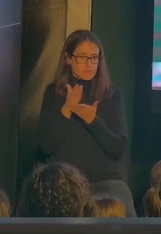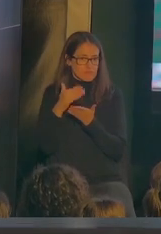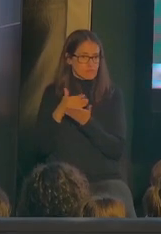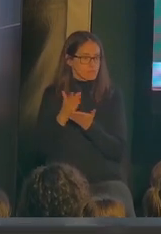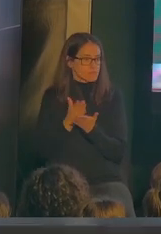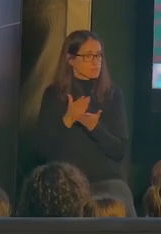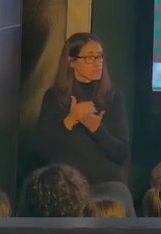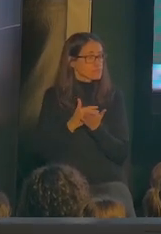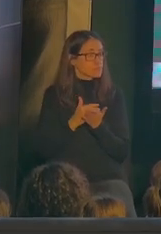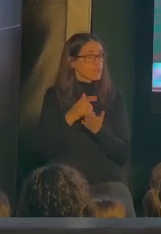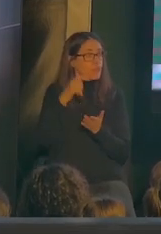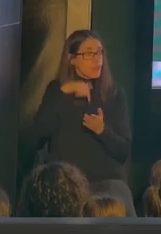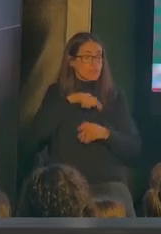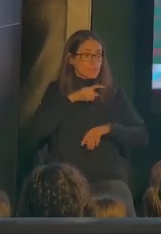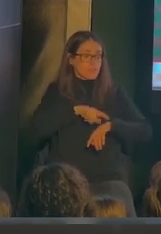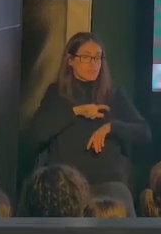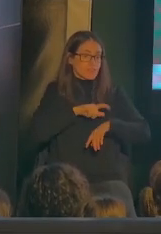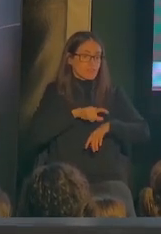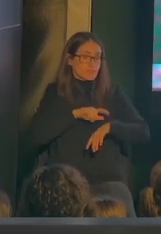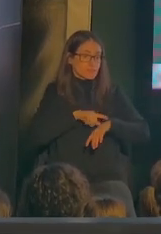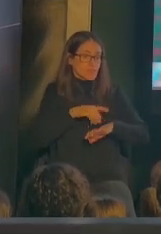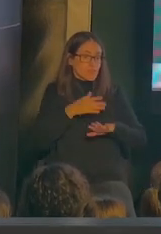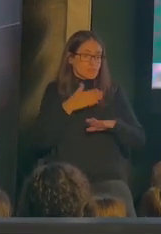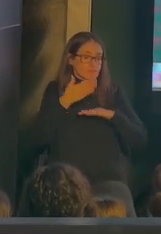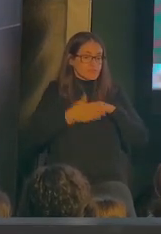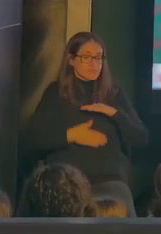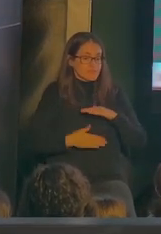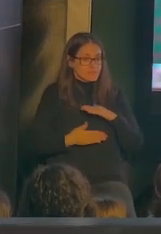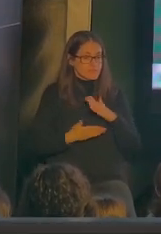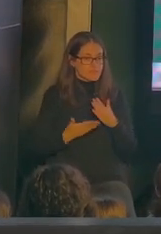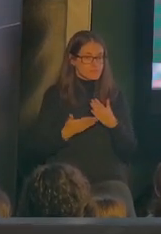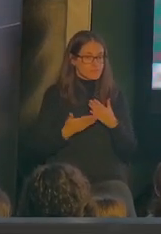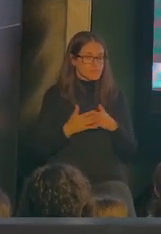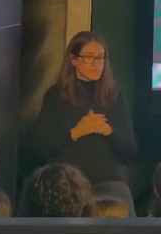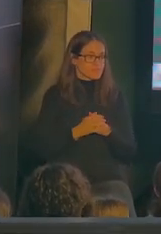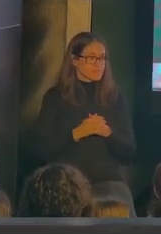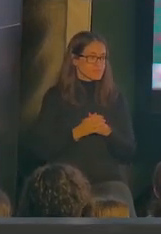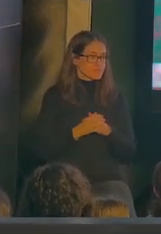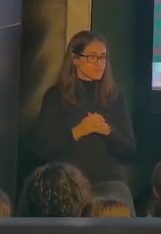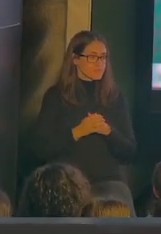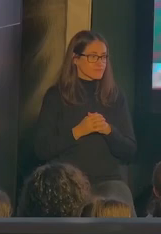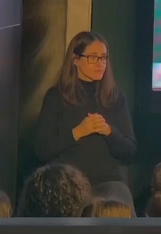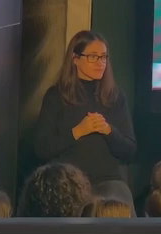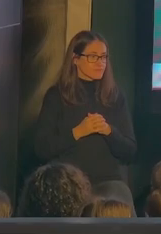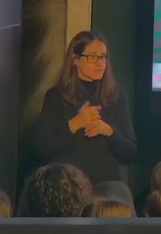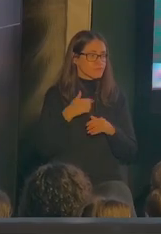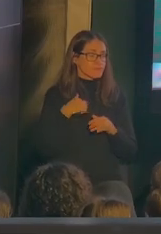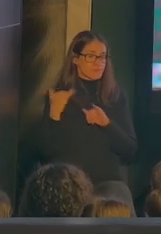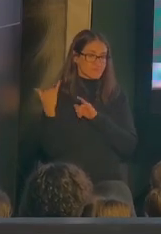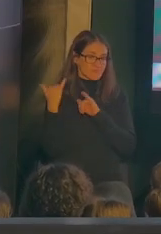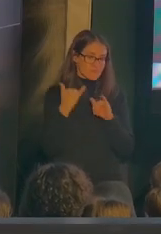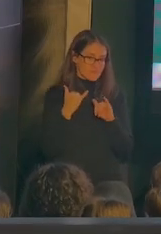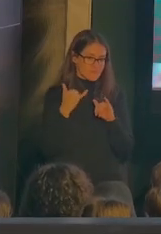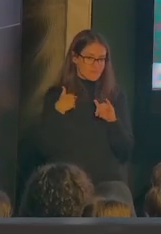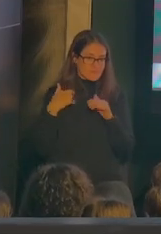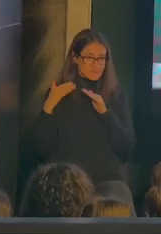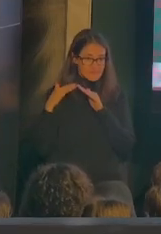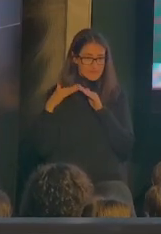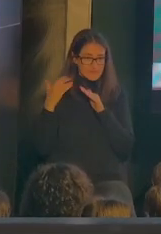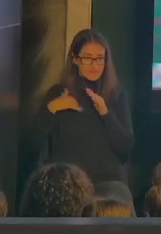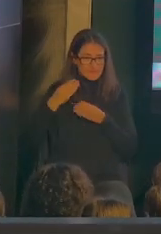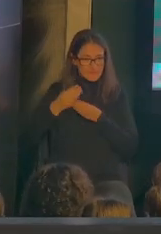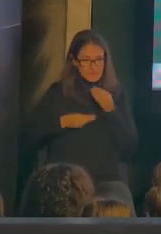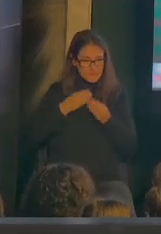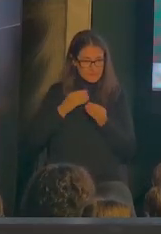com el temps que tenim és limitat, i ja m'he portat el meu ja cuit i